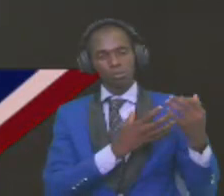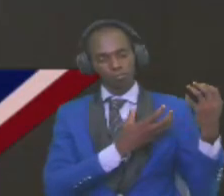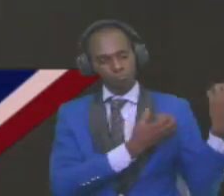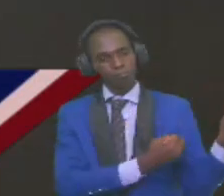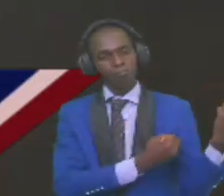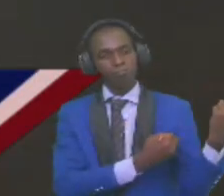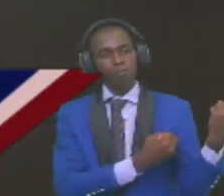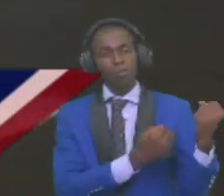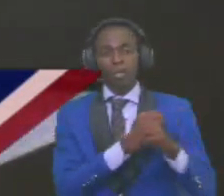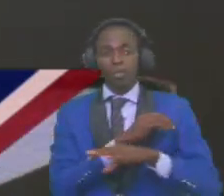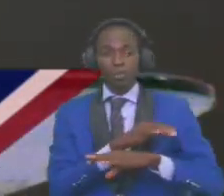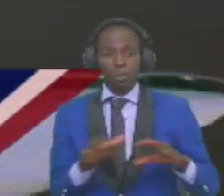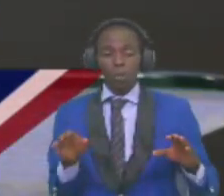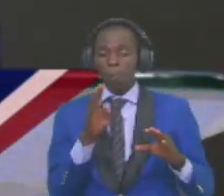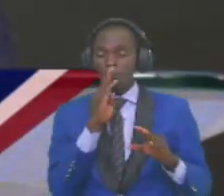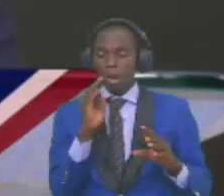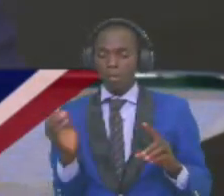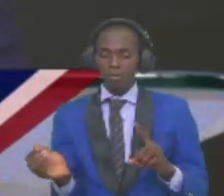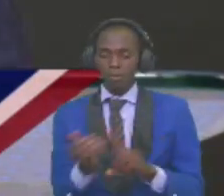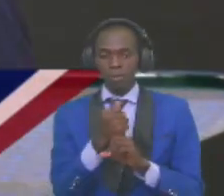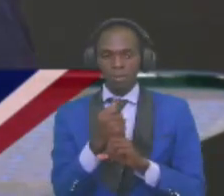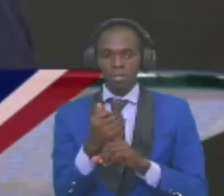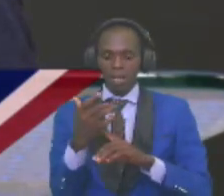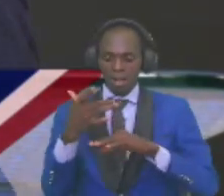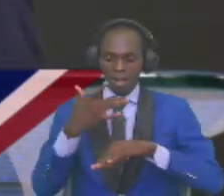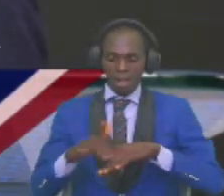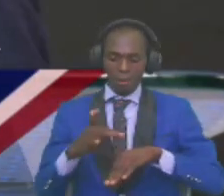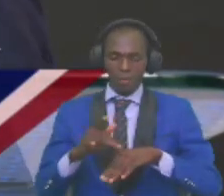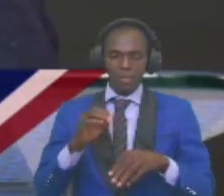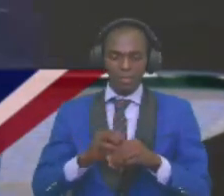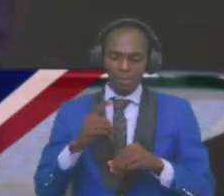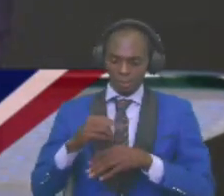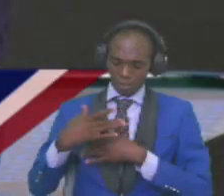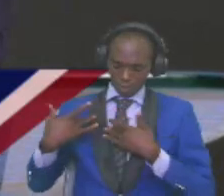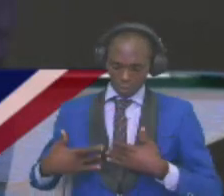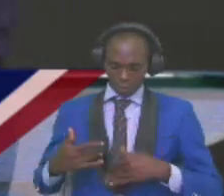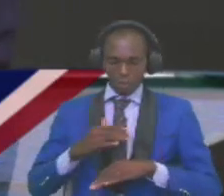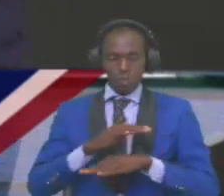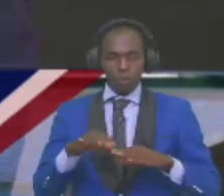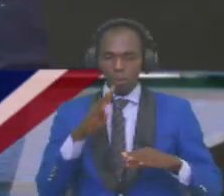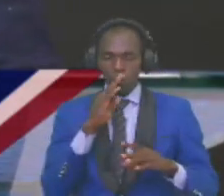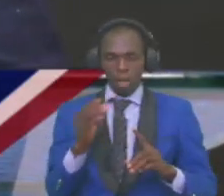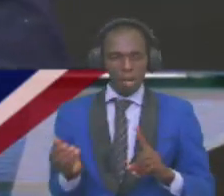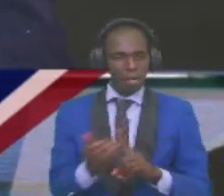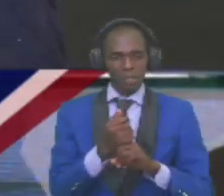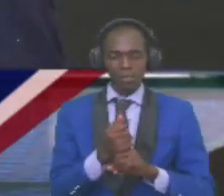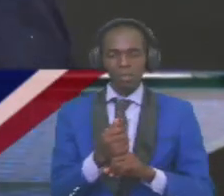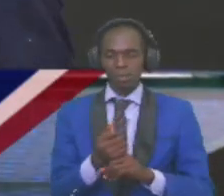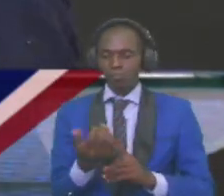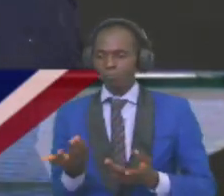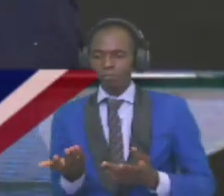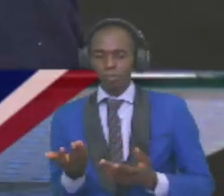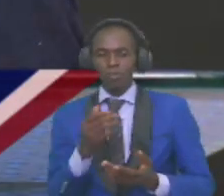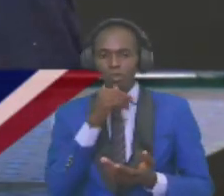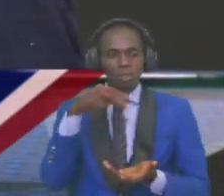courage faux pas ne jamais être pris diop dans le coeur ne jamais